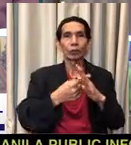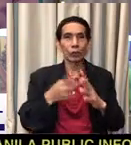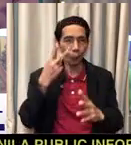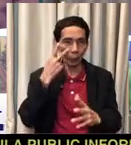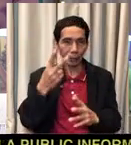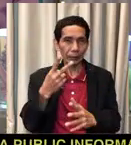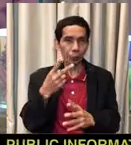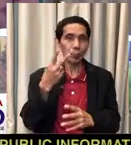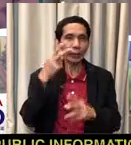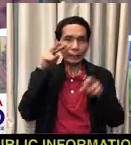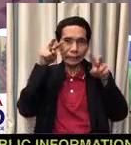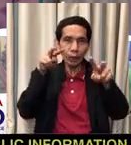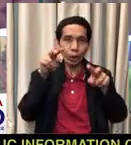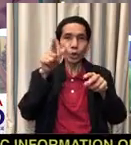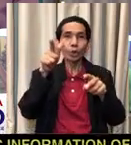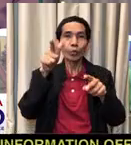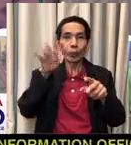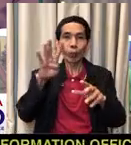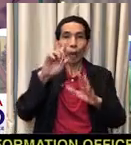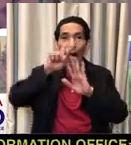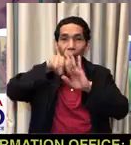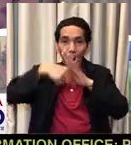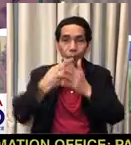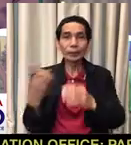Nakikita na namin kayo 24 hours a day.